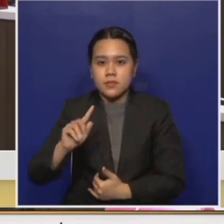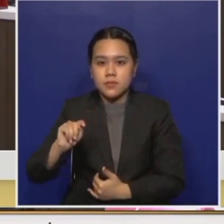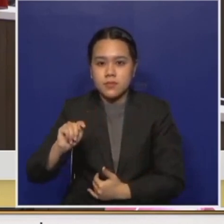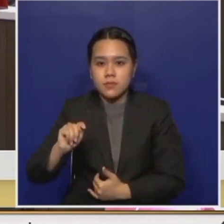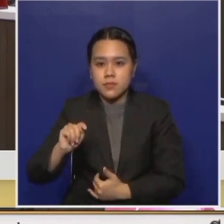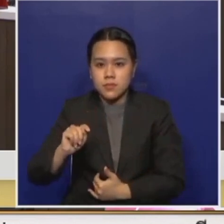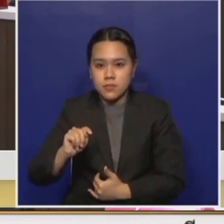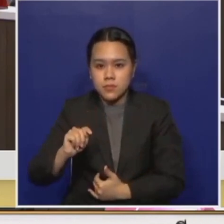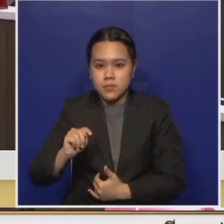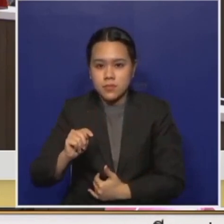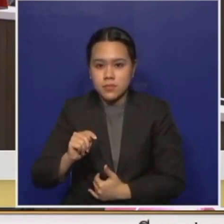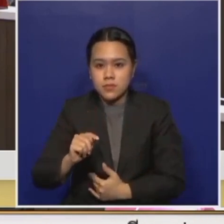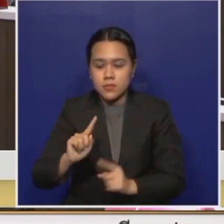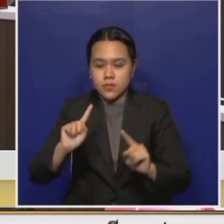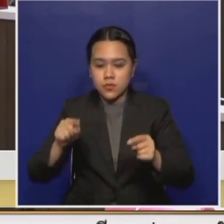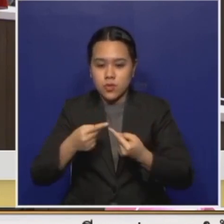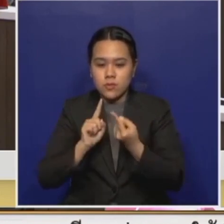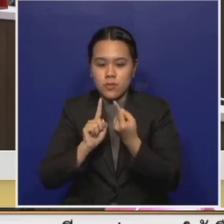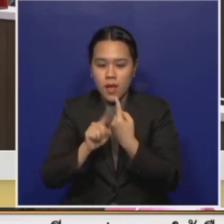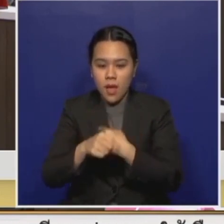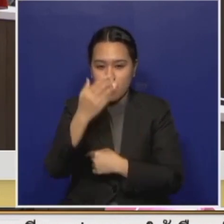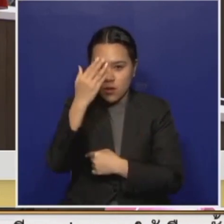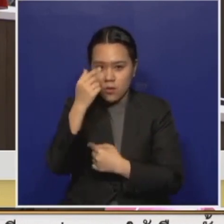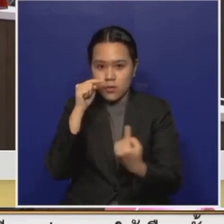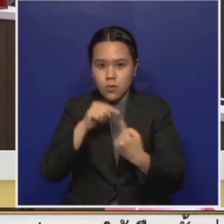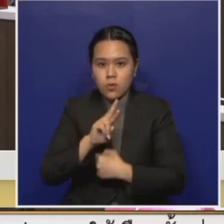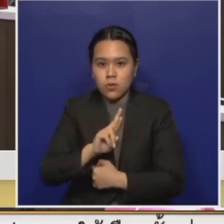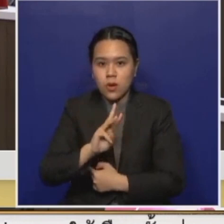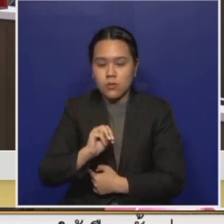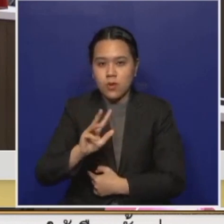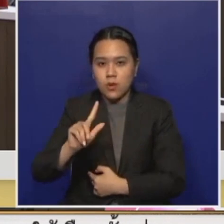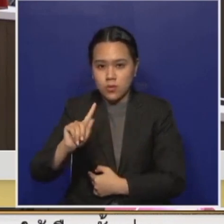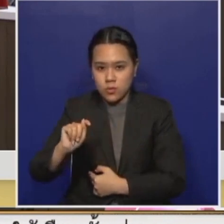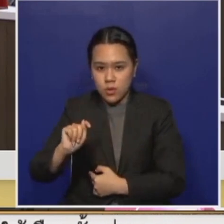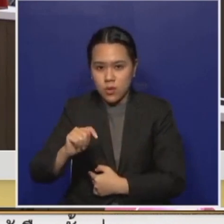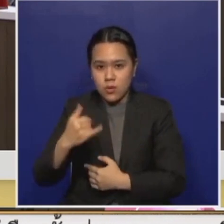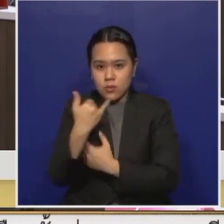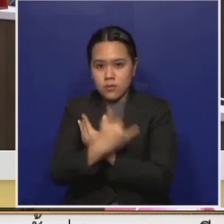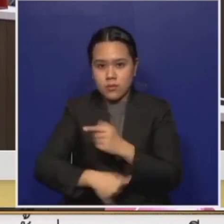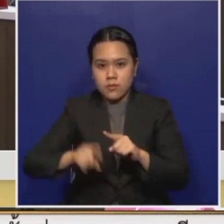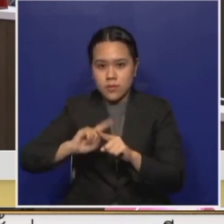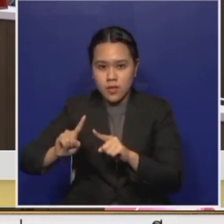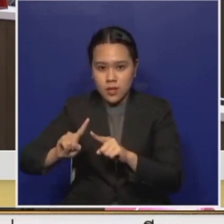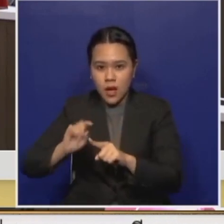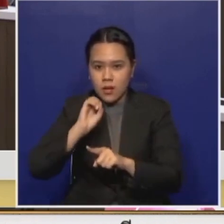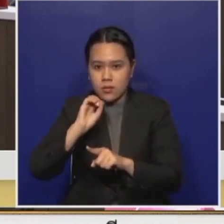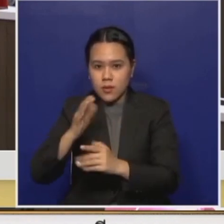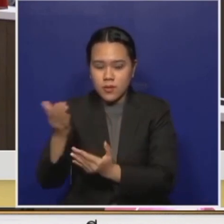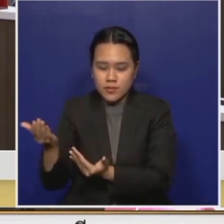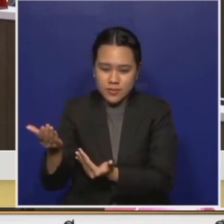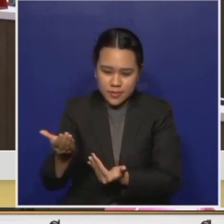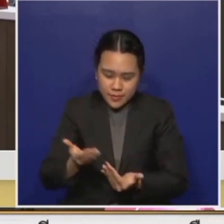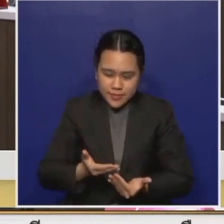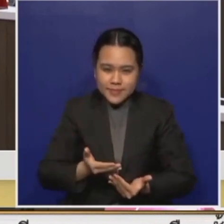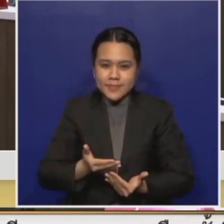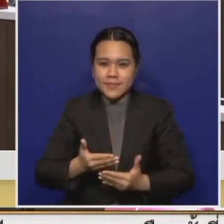โดยชอบท่นตีต่ประเทศบอกว่า ได้รับการต้อนรับนับถืออย่ดีย่งแต่สิ่เห่านั้น